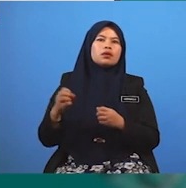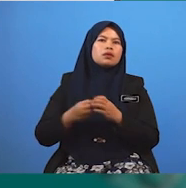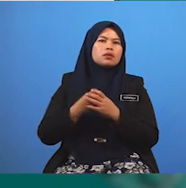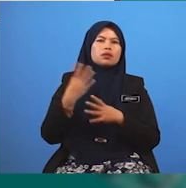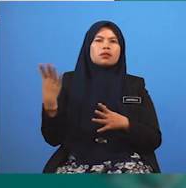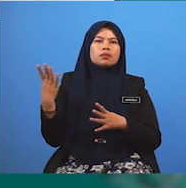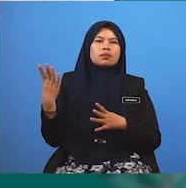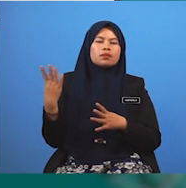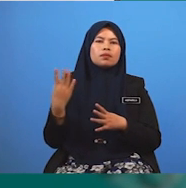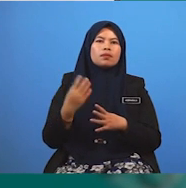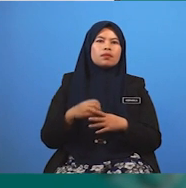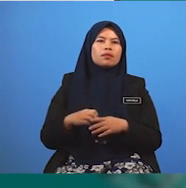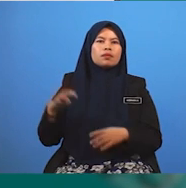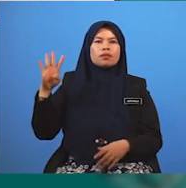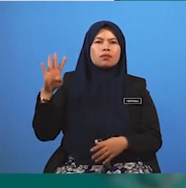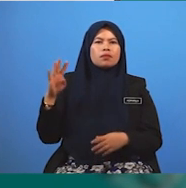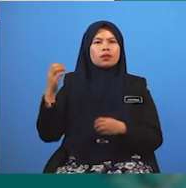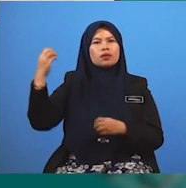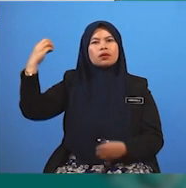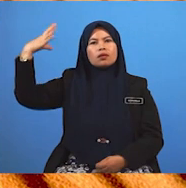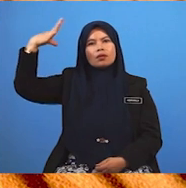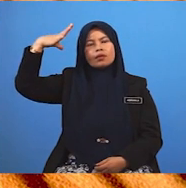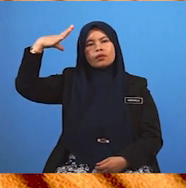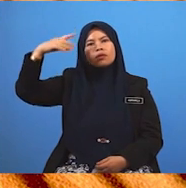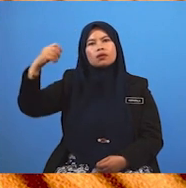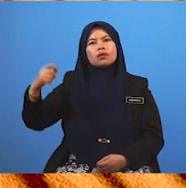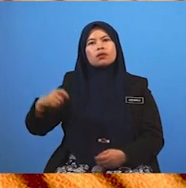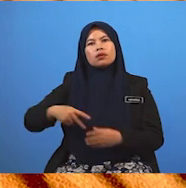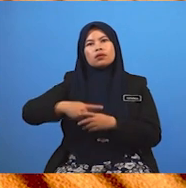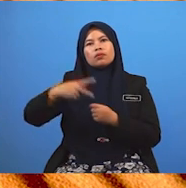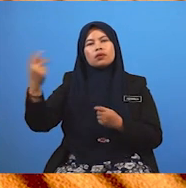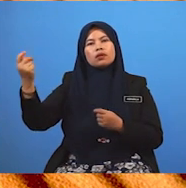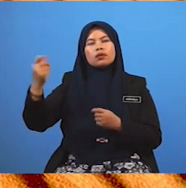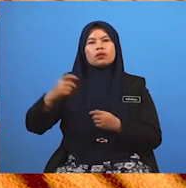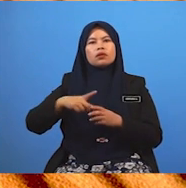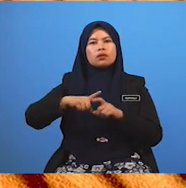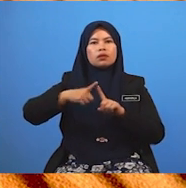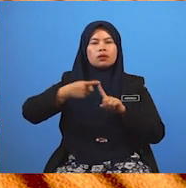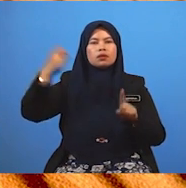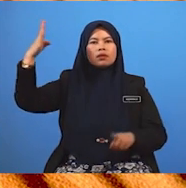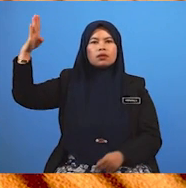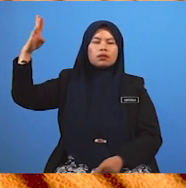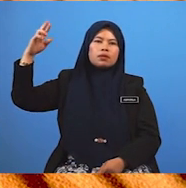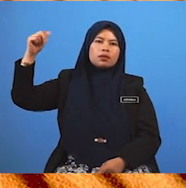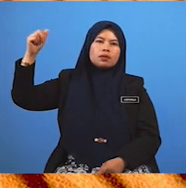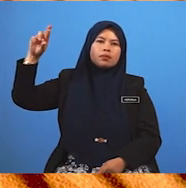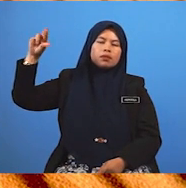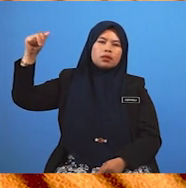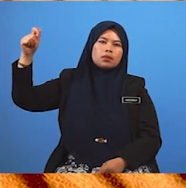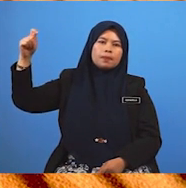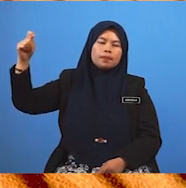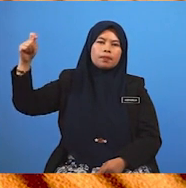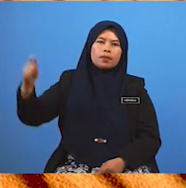matahari terbit dari arah barat. Tanda-tanda awal dan akhir ini adalah